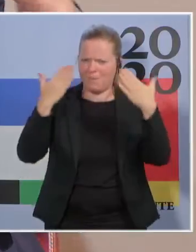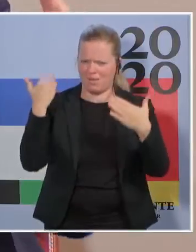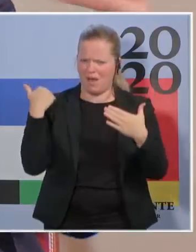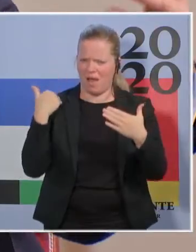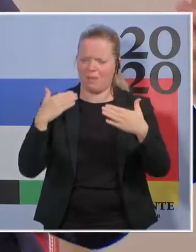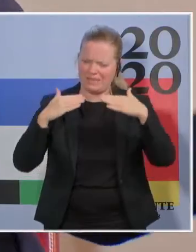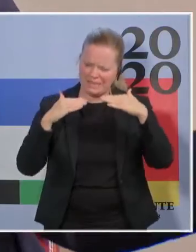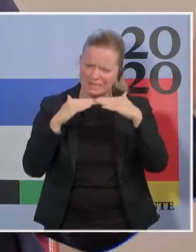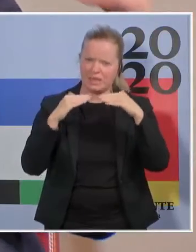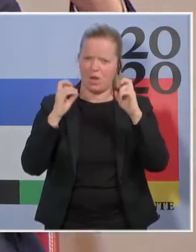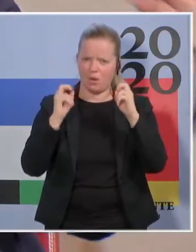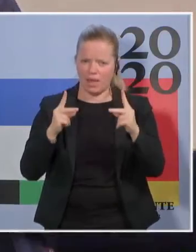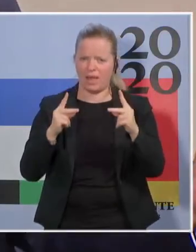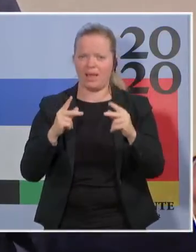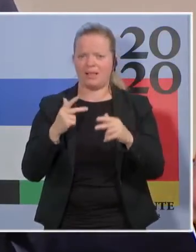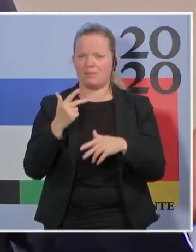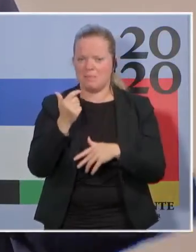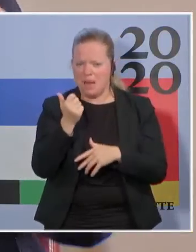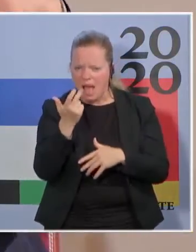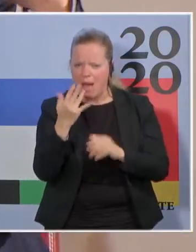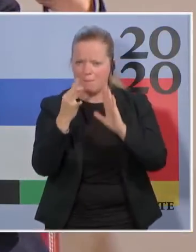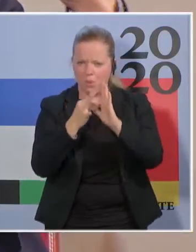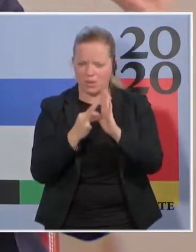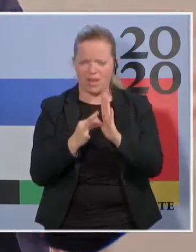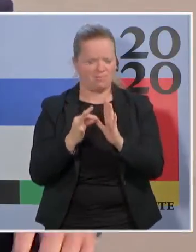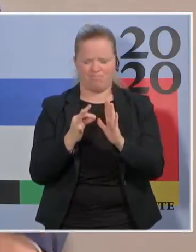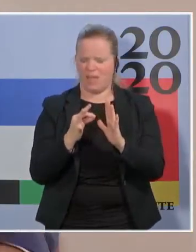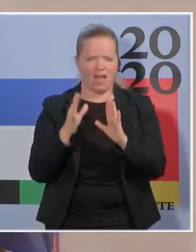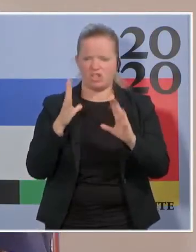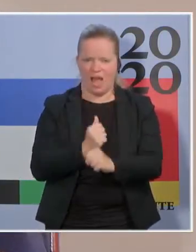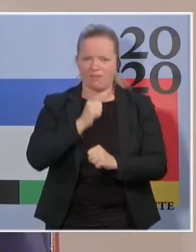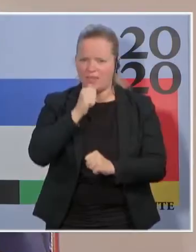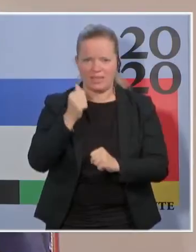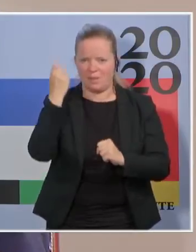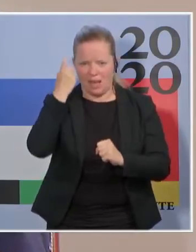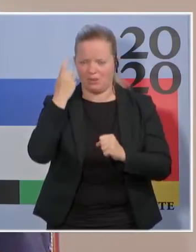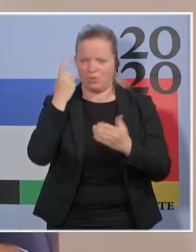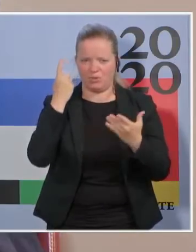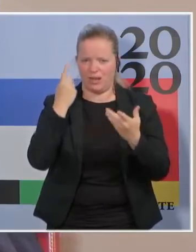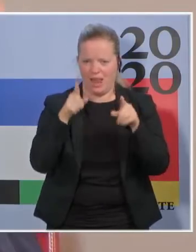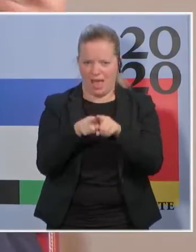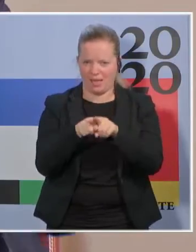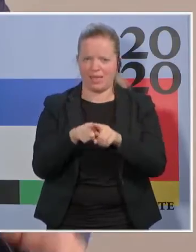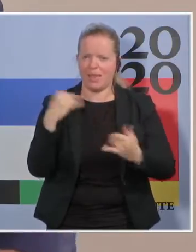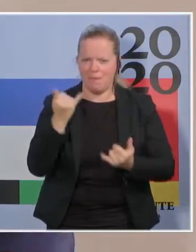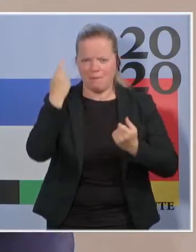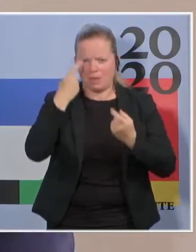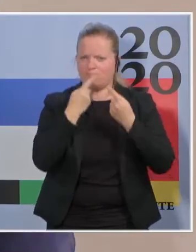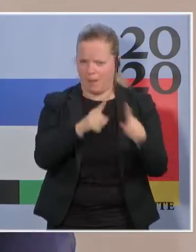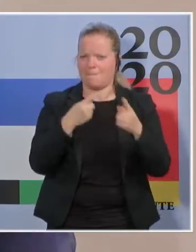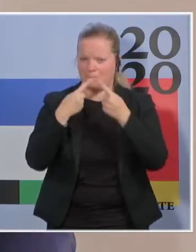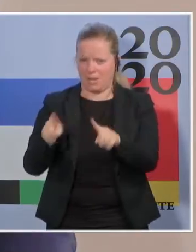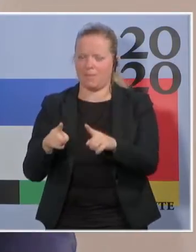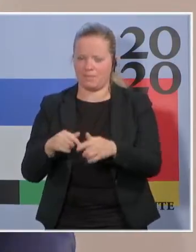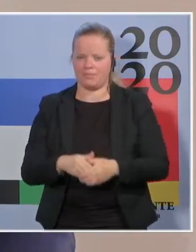gewusst, diese 3-4 Punkte, da wird es keine Einigung geben, da wird es einfach immer Differenzen geben. Man hatte ja vorläufig